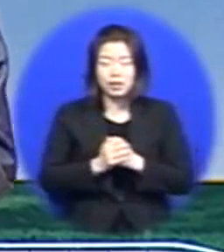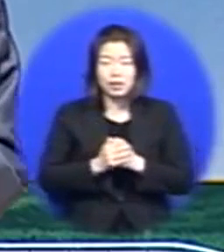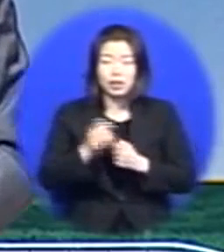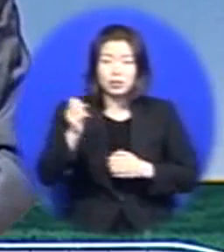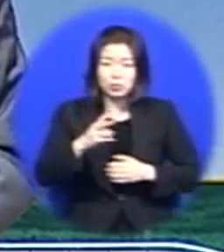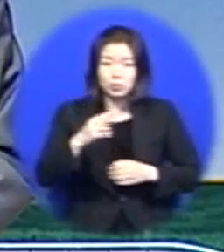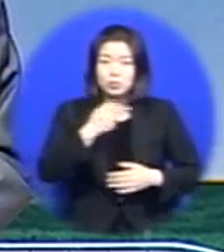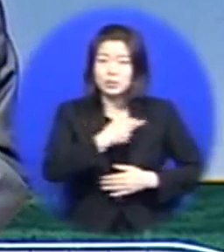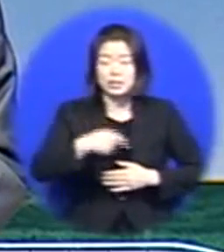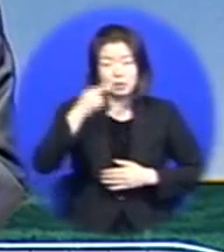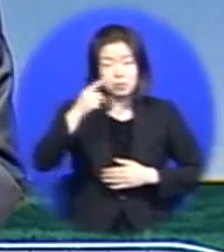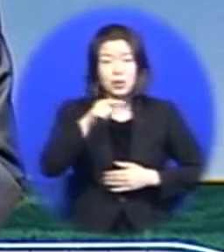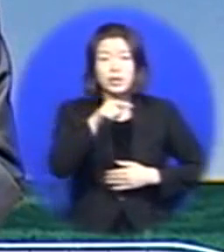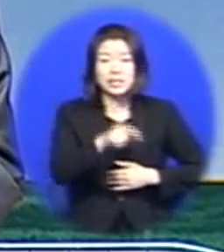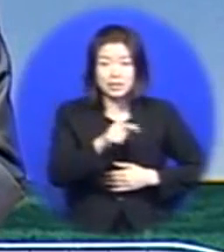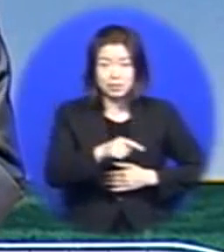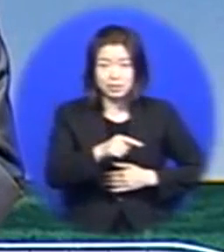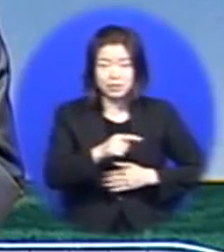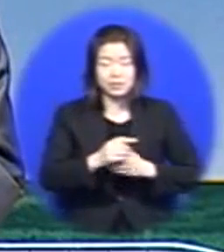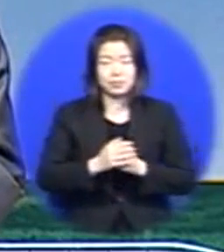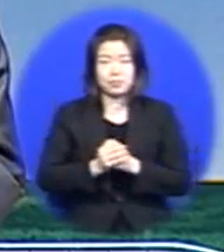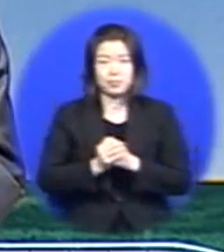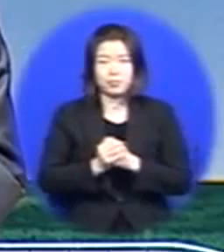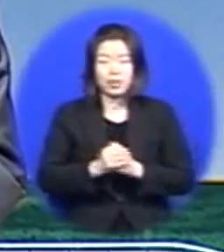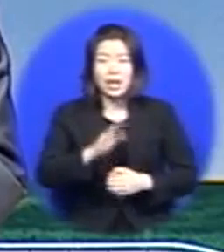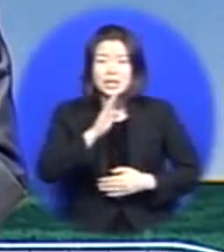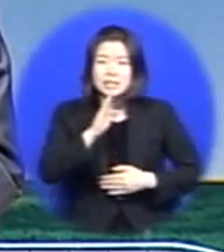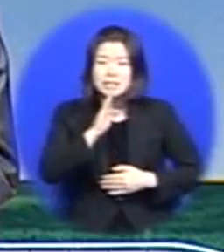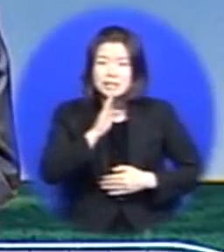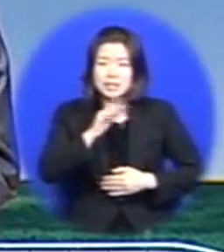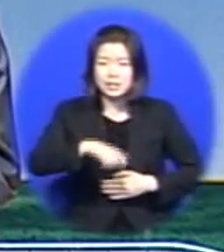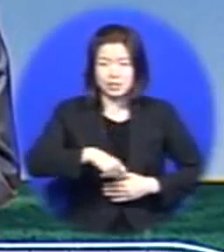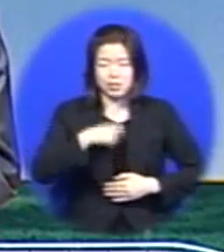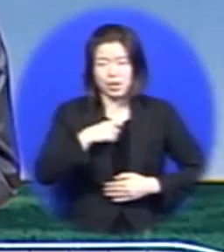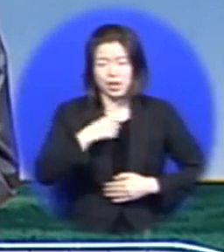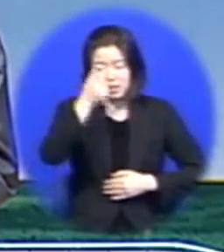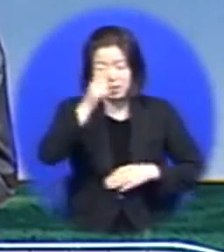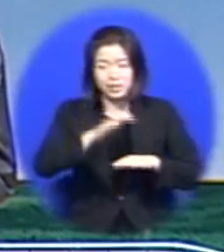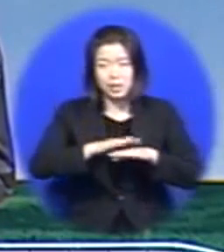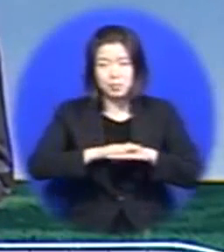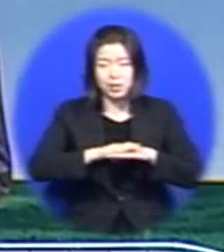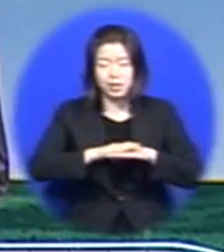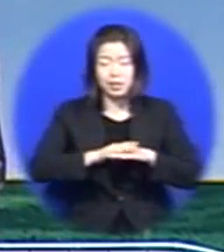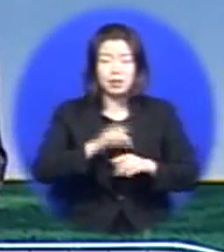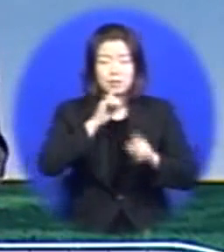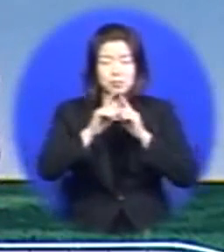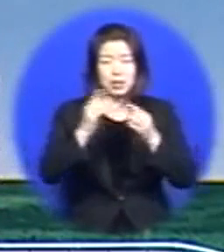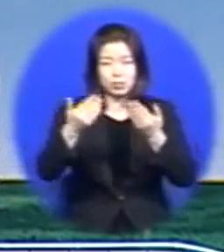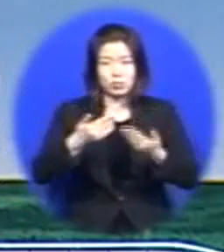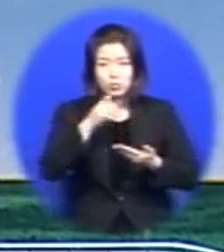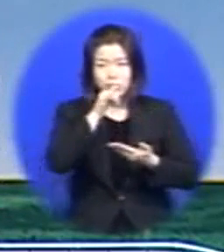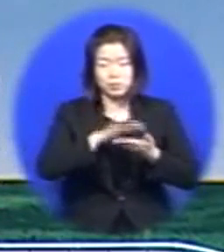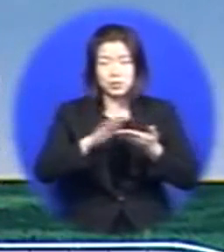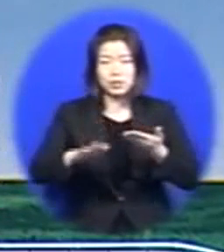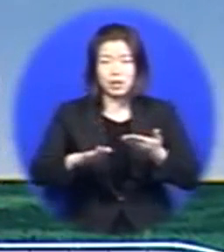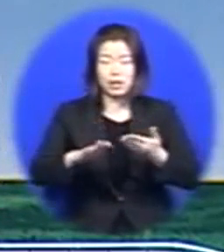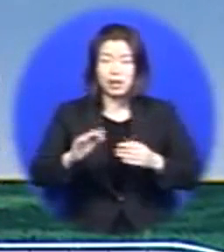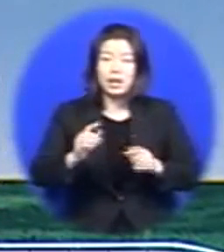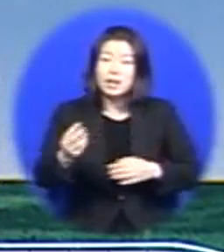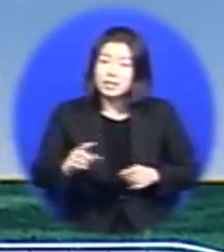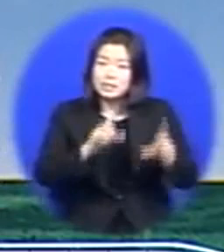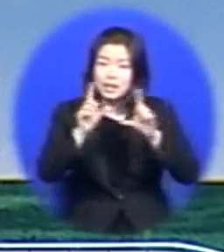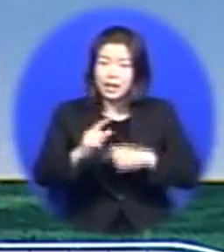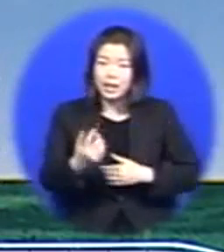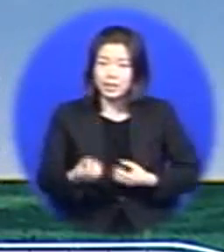그러면서 사도 바울은 바로 이것이 진정한 예배라고 말합니다. 여러분, 이 산제물이라고